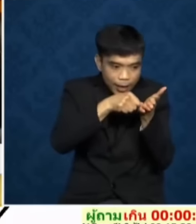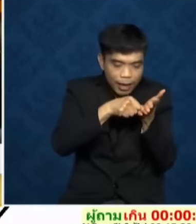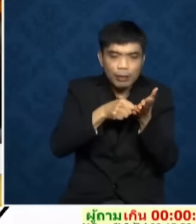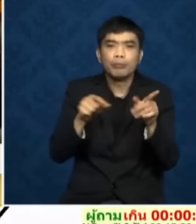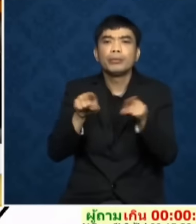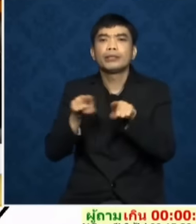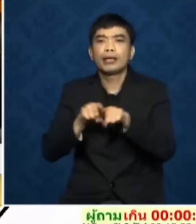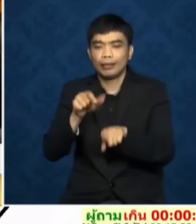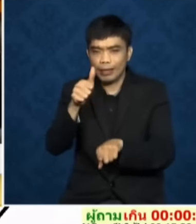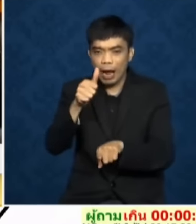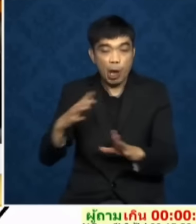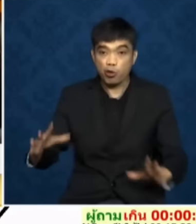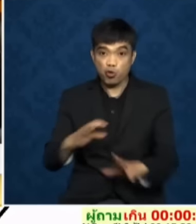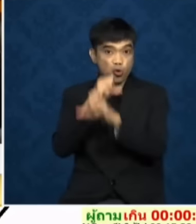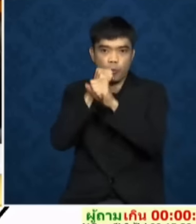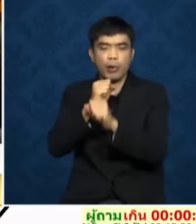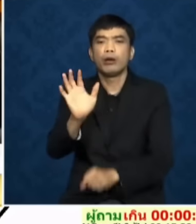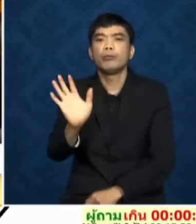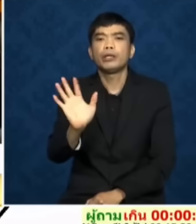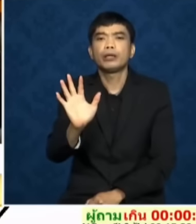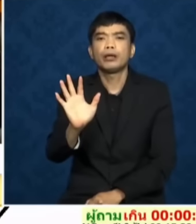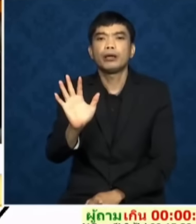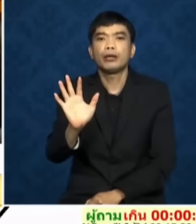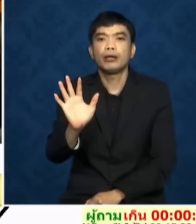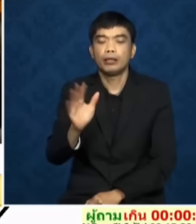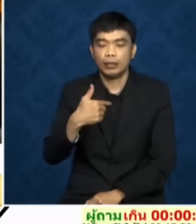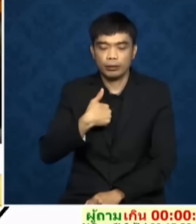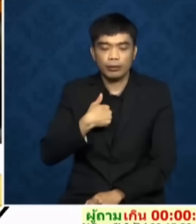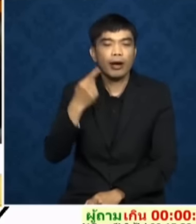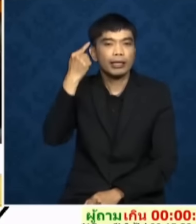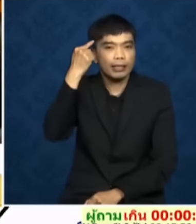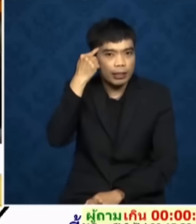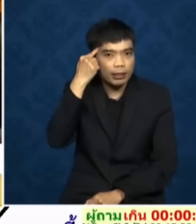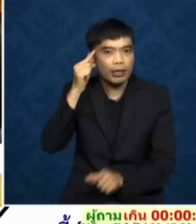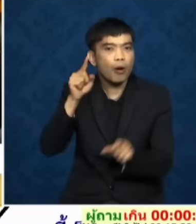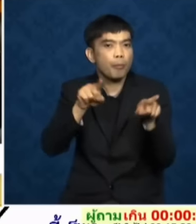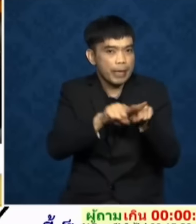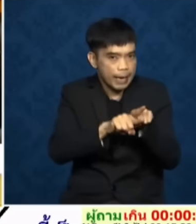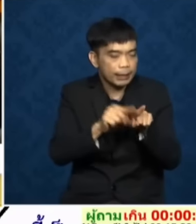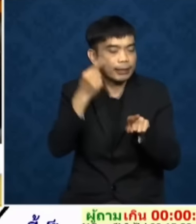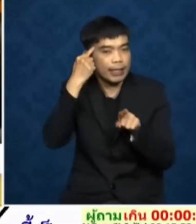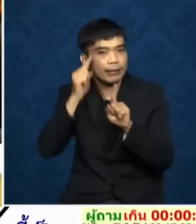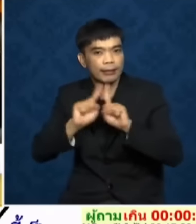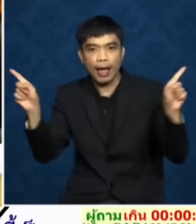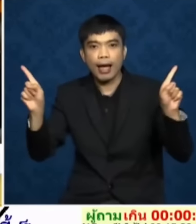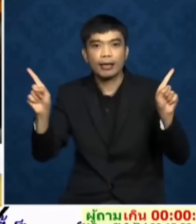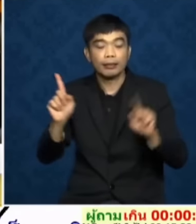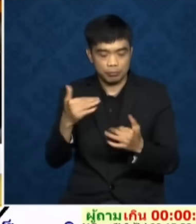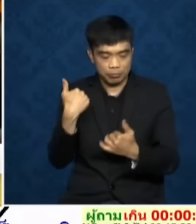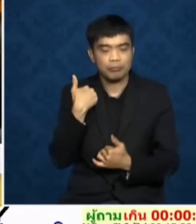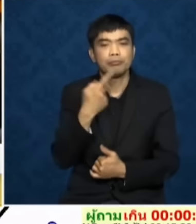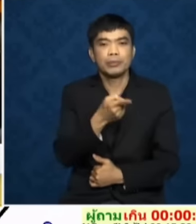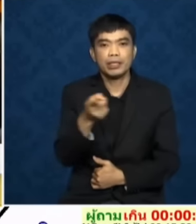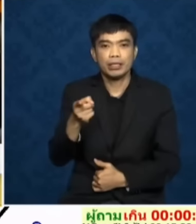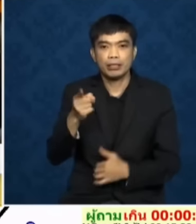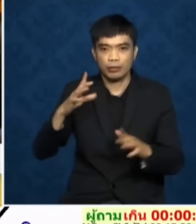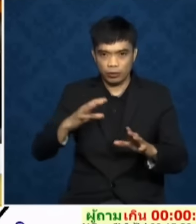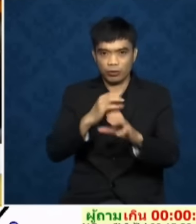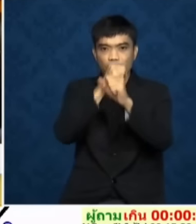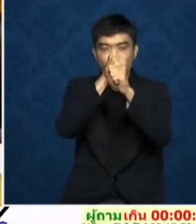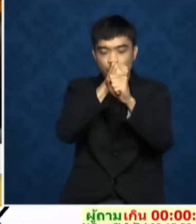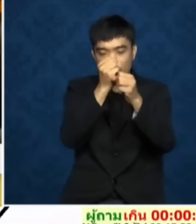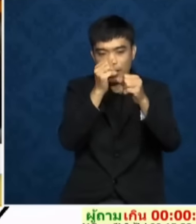ทั้งหมดนะครับแต่ว่าถ้ามันได้คุยกันมันจะเห็นข้อเหมือนและข้อแตกต่างกันอย่างน้อยข้อสรุปเบื้องต้นที่ได้ในแต่ละขั้นเนี่ยเราก็ม